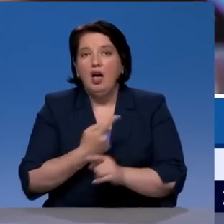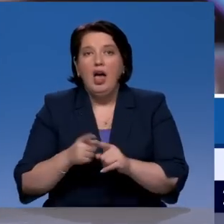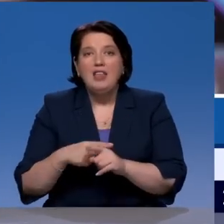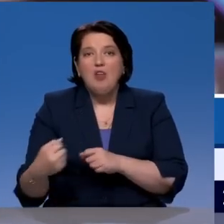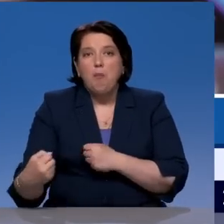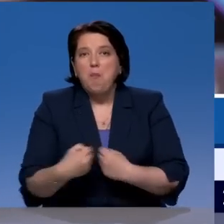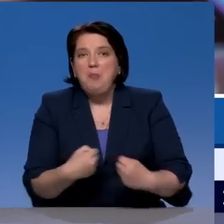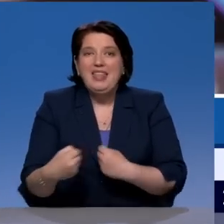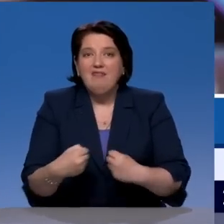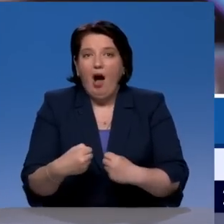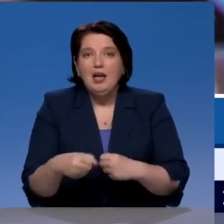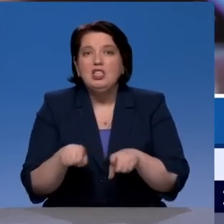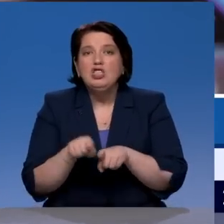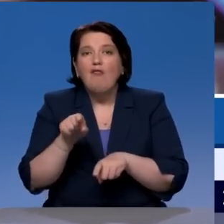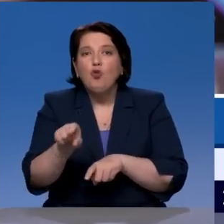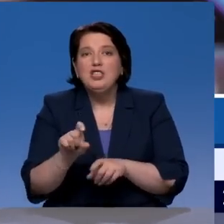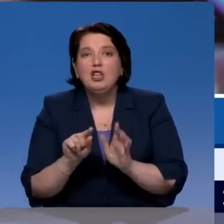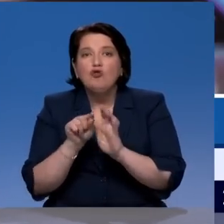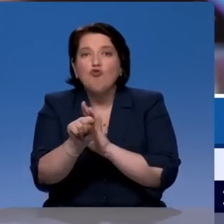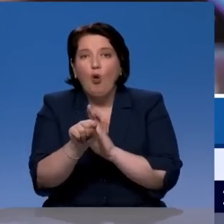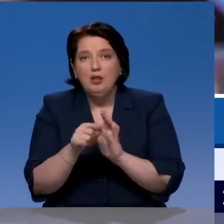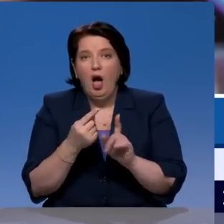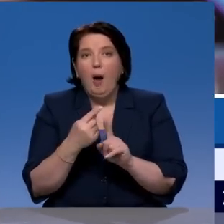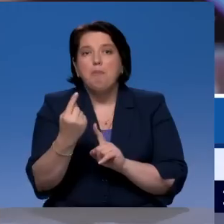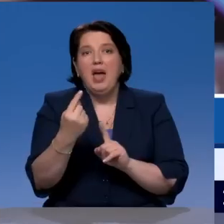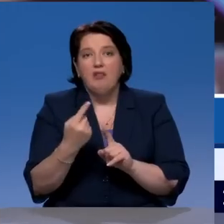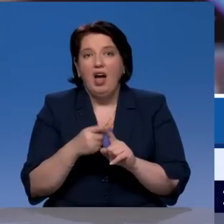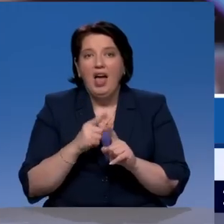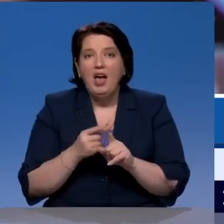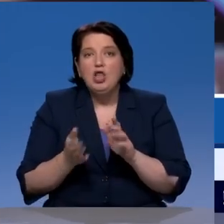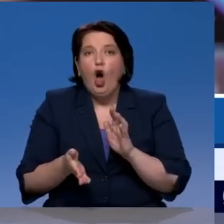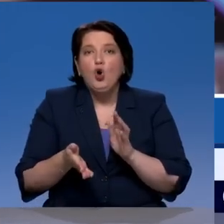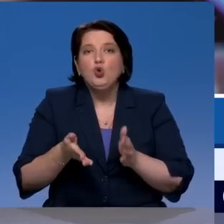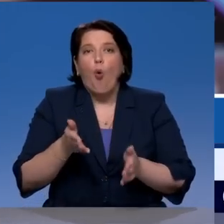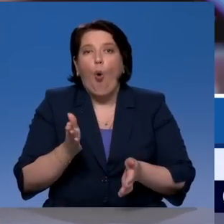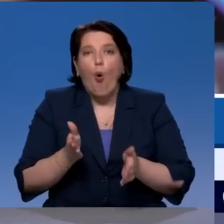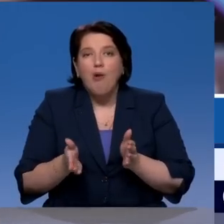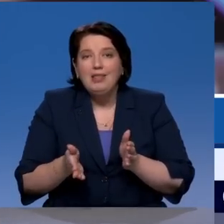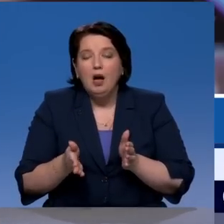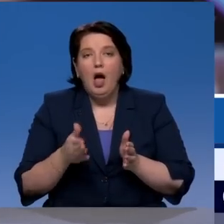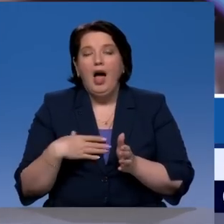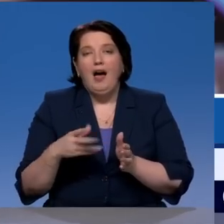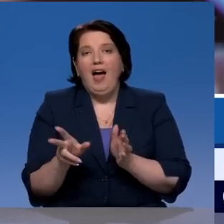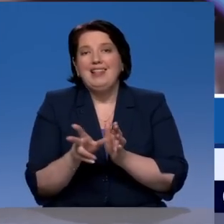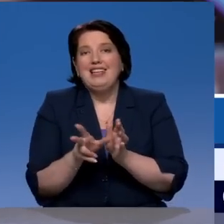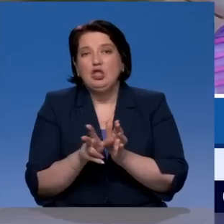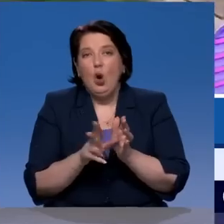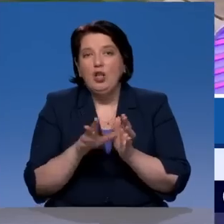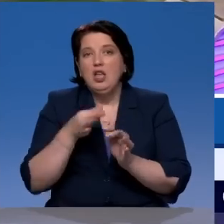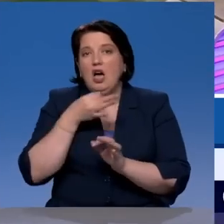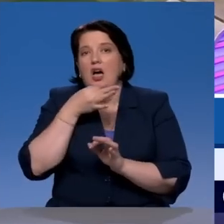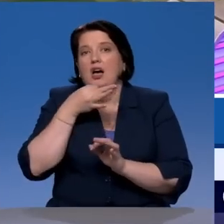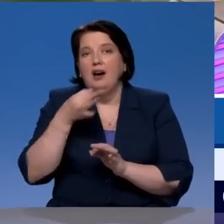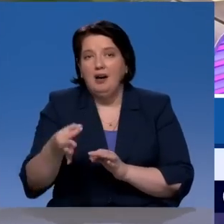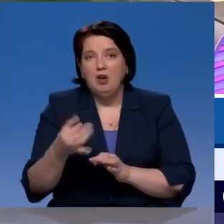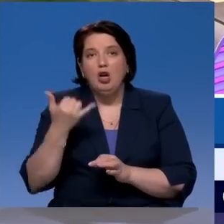битва за это окно. Первая битва, она по телефону с этим роботом, который тебя слушает, на которого уже люди там чуть ли не матом